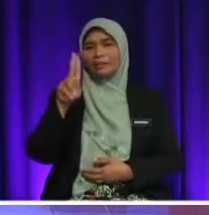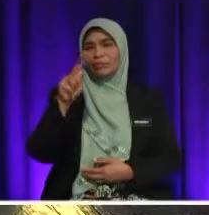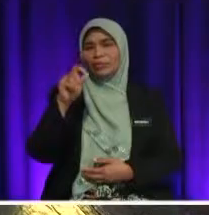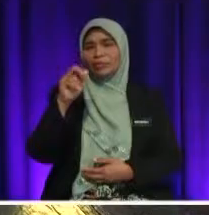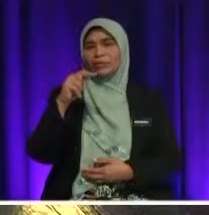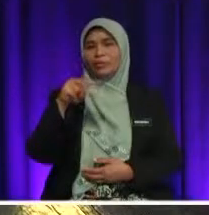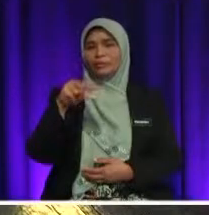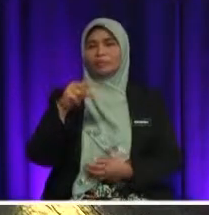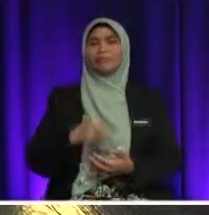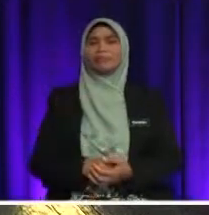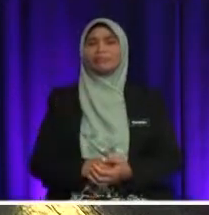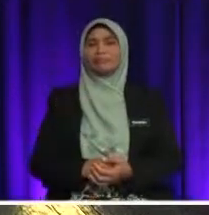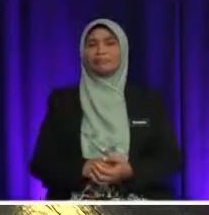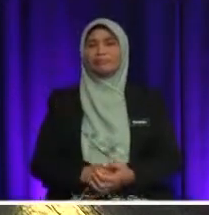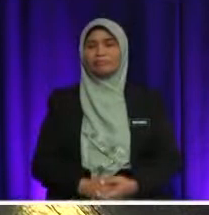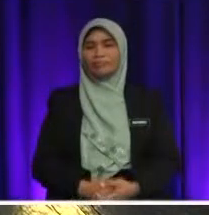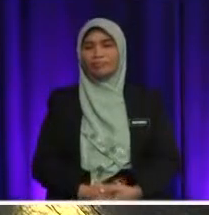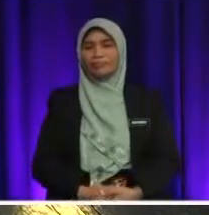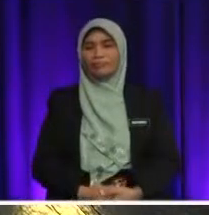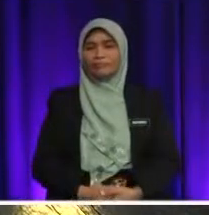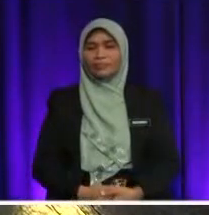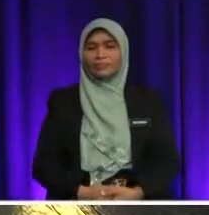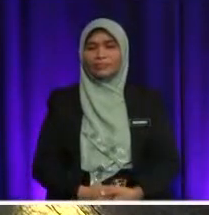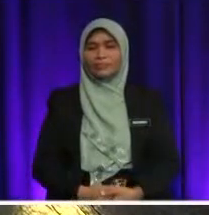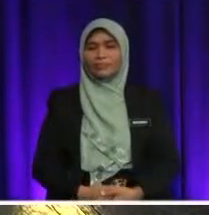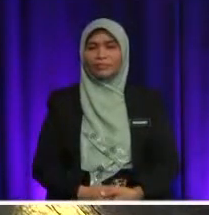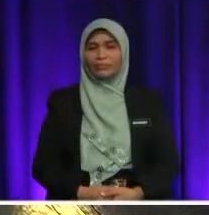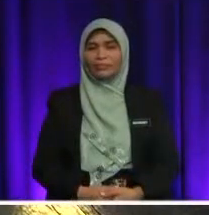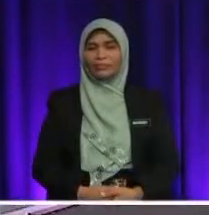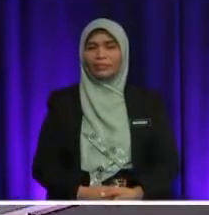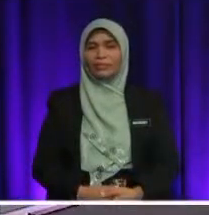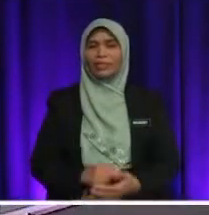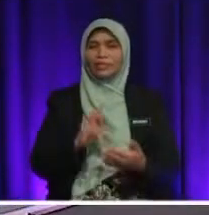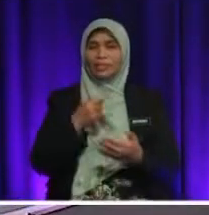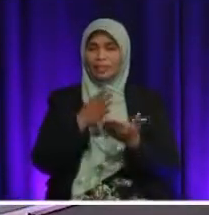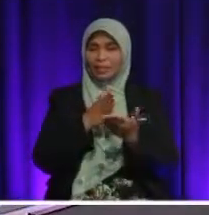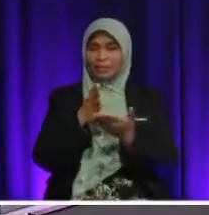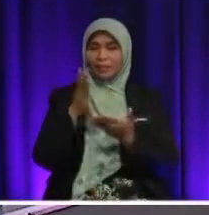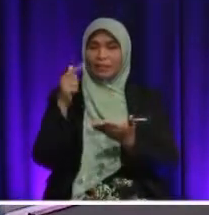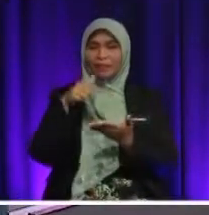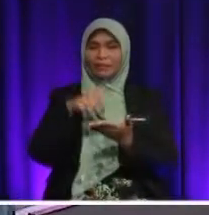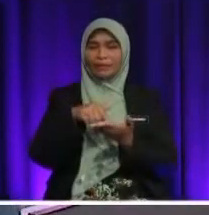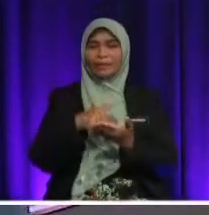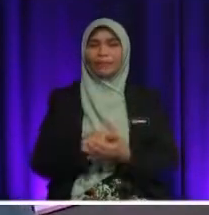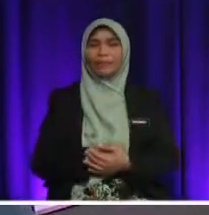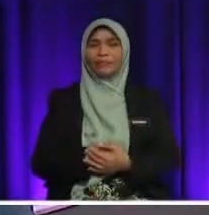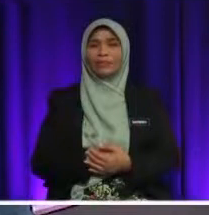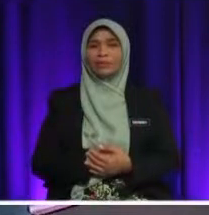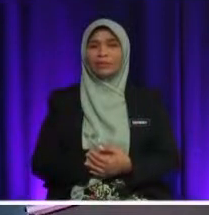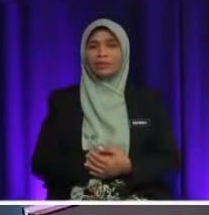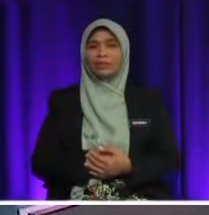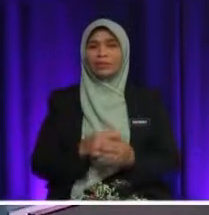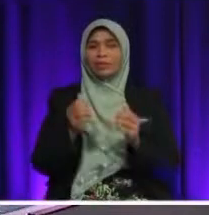melegalkan masih lagi silahkan cek Juliana Oke makasih Abang sejak diteruskan lagi Oke dengan